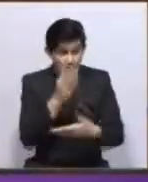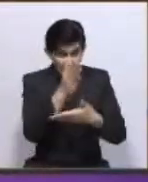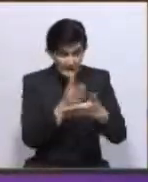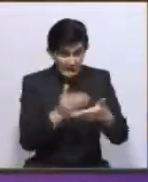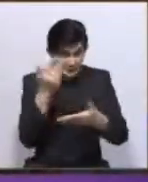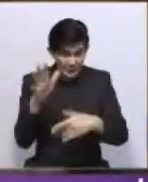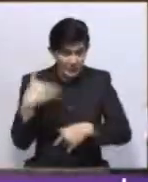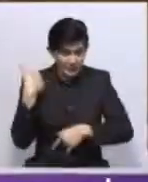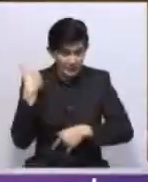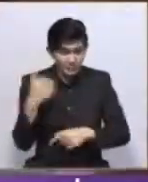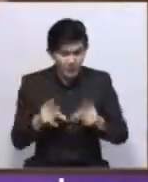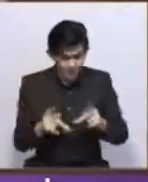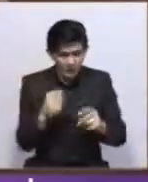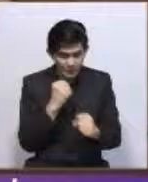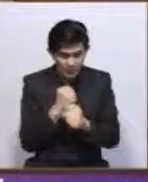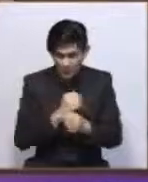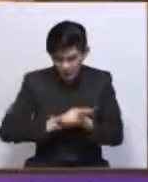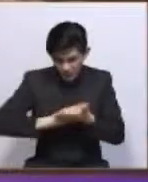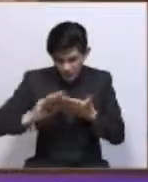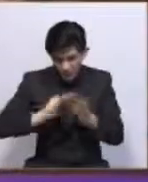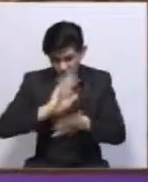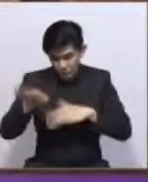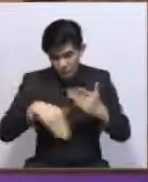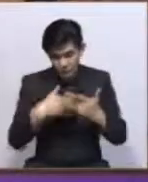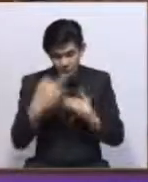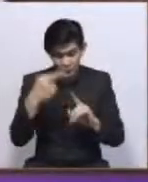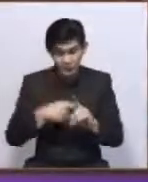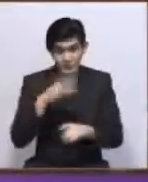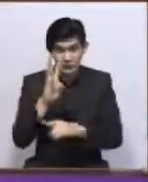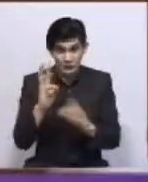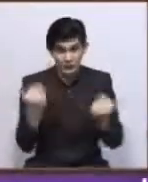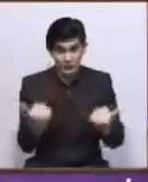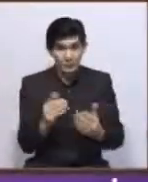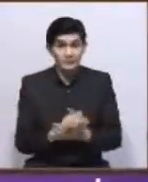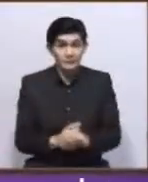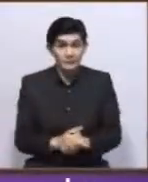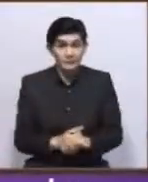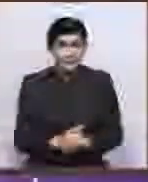ครึ่งทางแล้วและพยายามให้เร่งดำเนินการให้แล้วเสร็จภายในเดือนมิถุนายนนี้ด้วยค่ะ